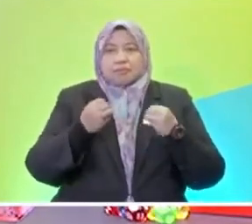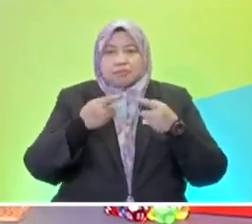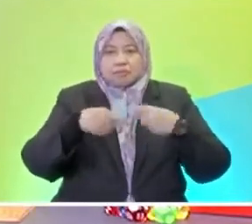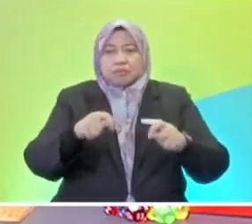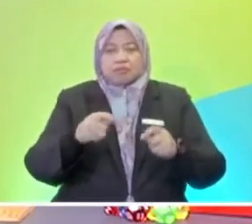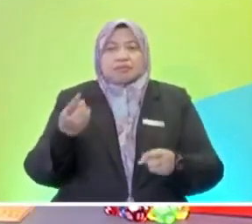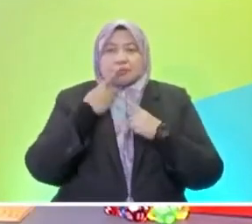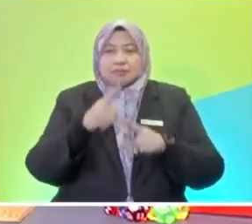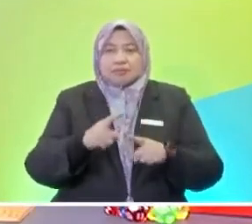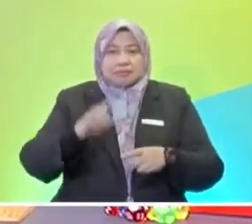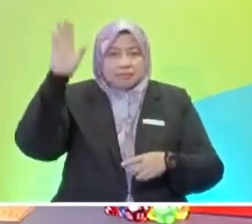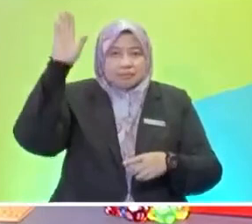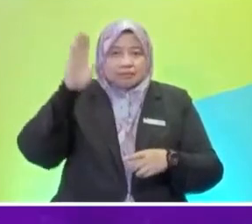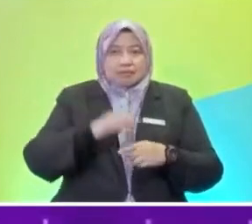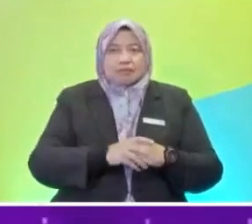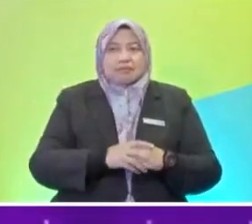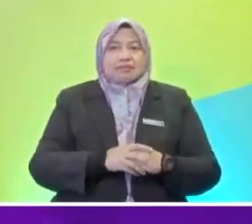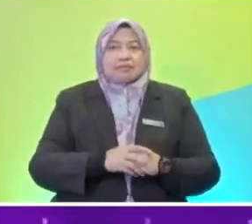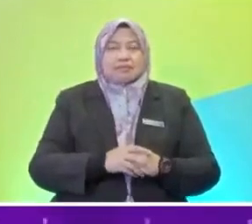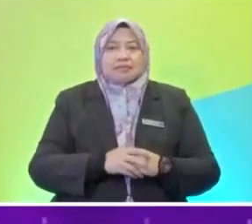angkat tangan a